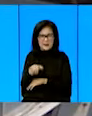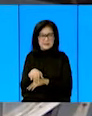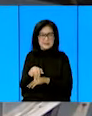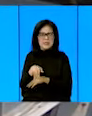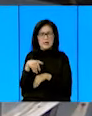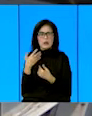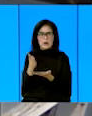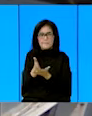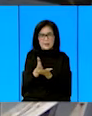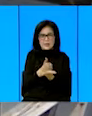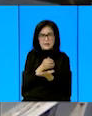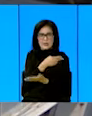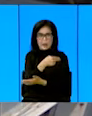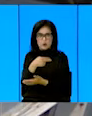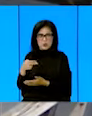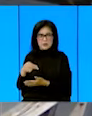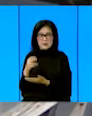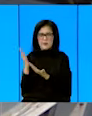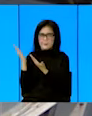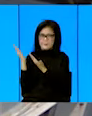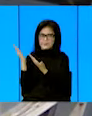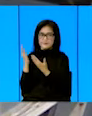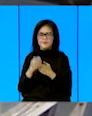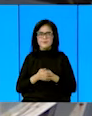sebagian wilayah di Indonesia berikut